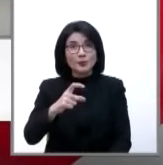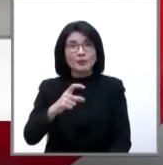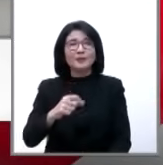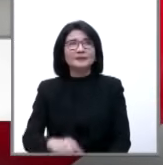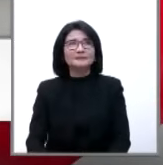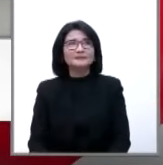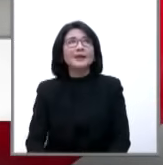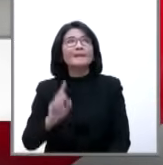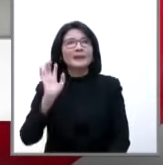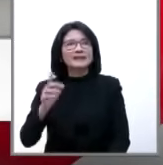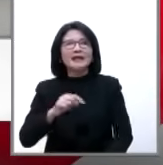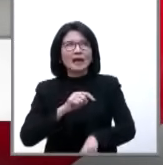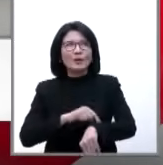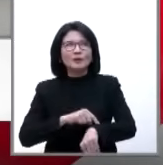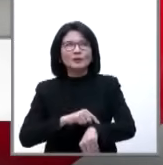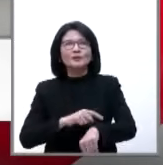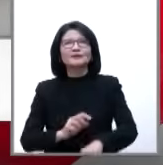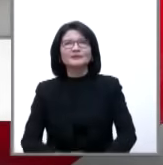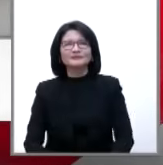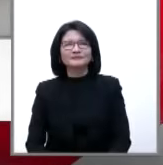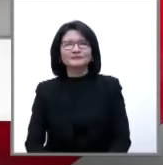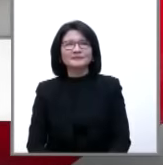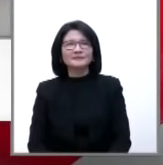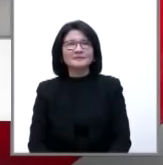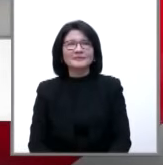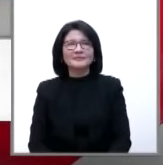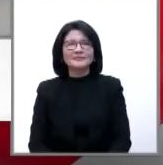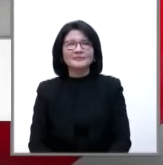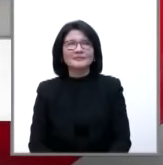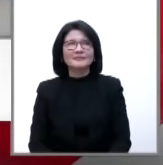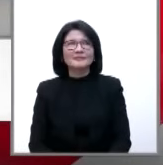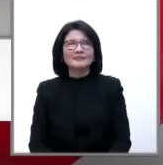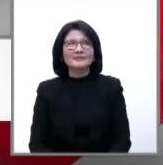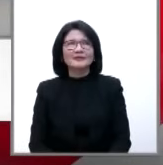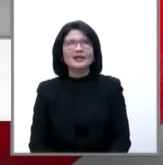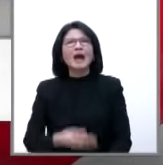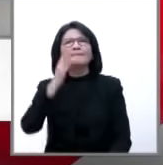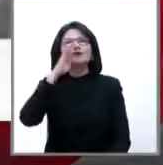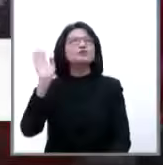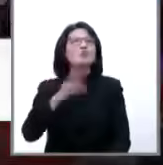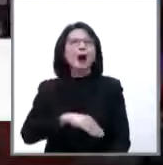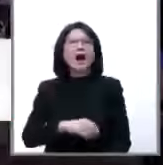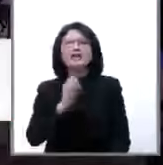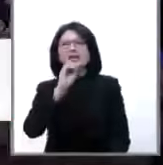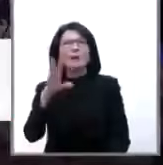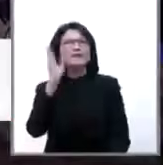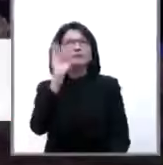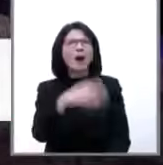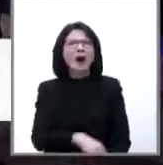Masih Ada Waktu bak Bapak saya kembalikan cukup ya Baik saya kembalikan gak ada gunanya menjawab